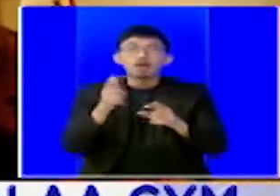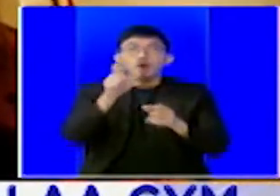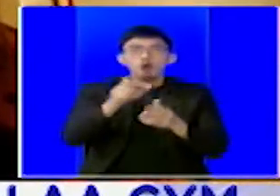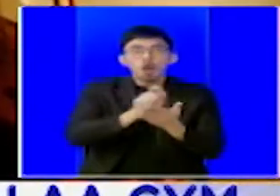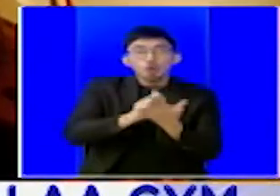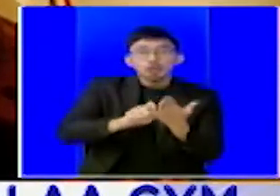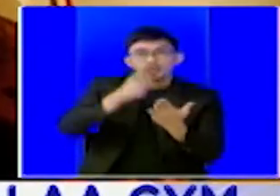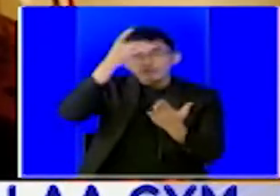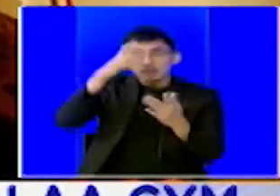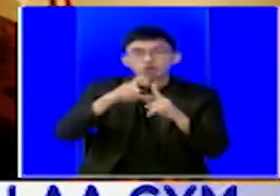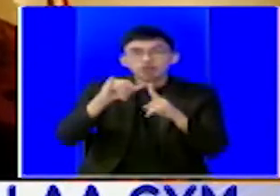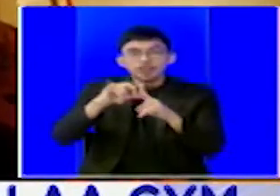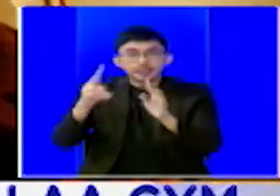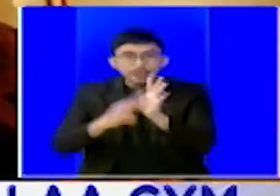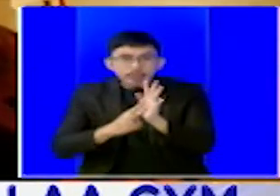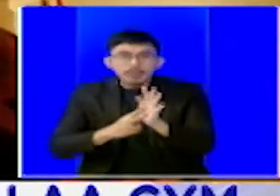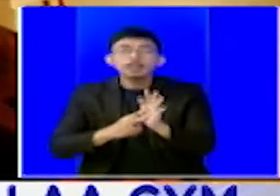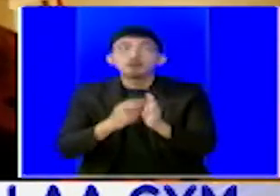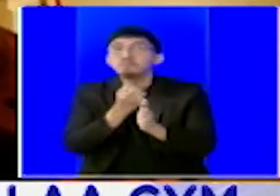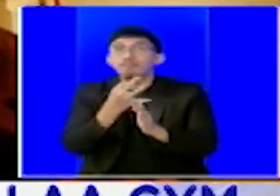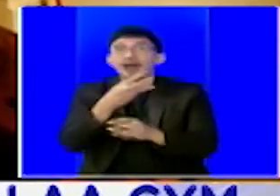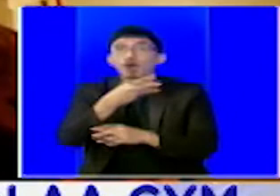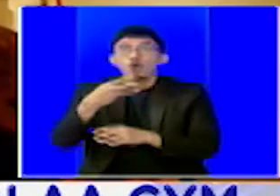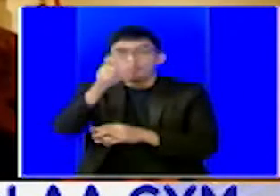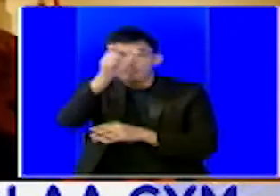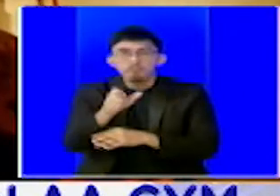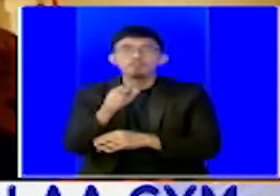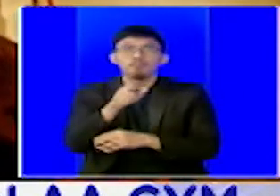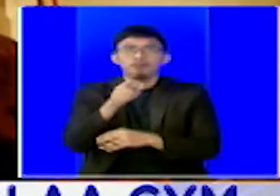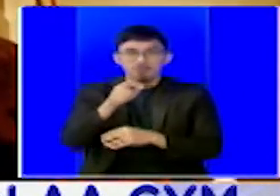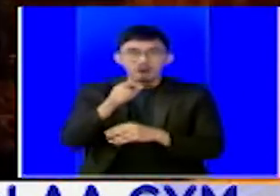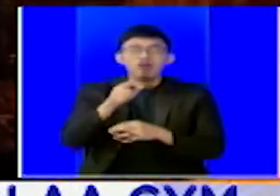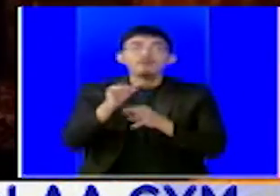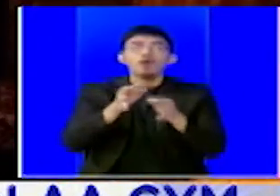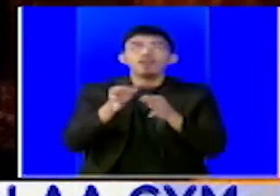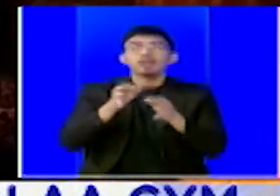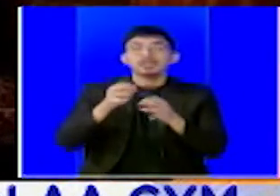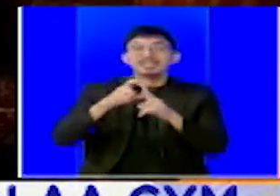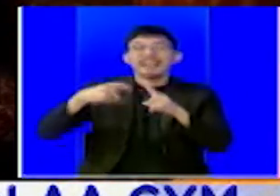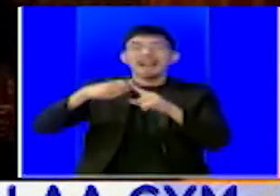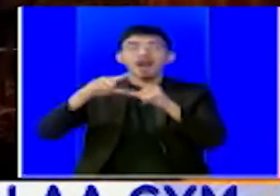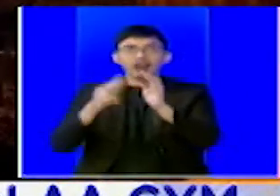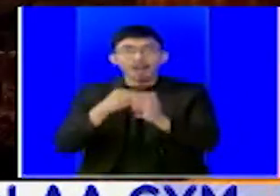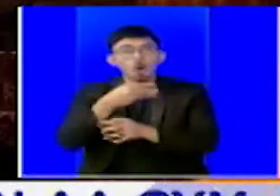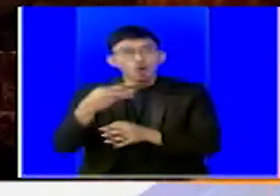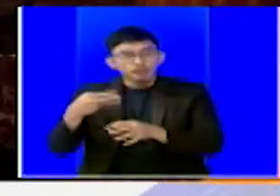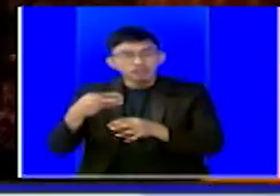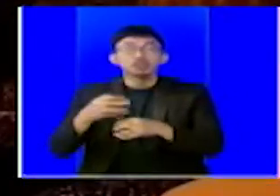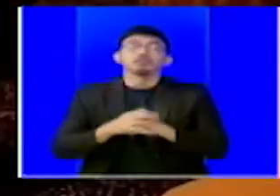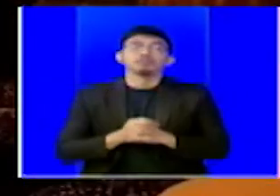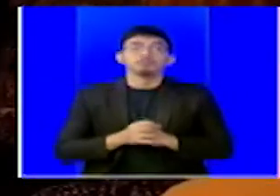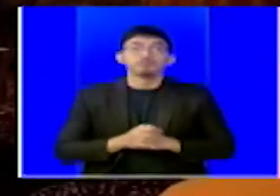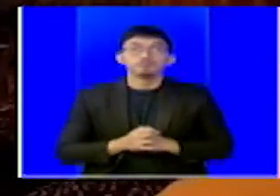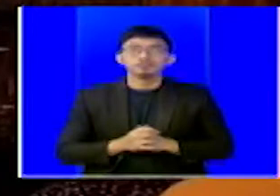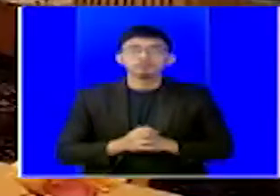dan sejumlah ekonom serta dekan Fakultas Ekonomi Manajemen IPB University. Usai